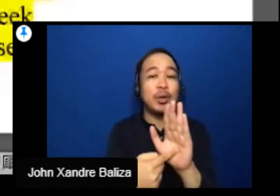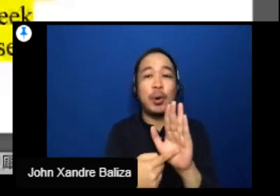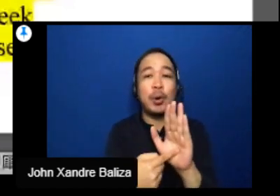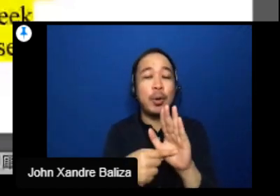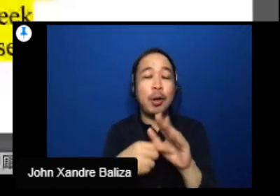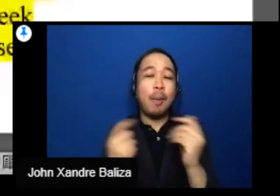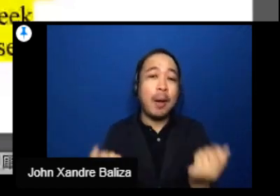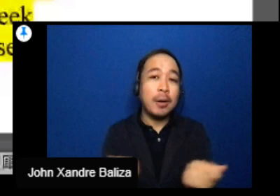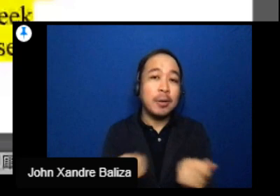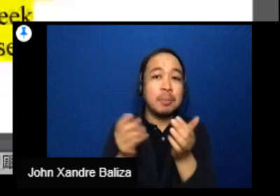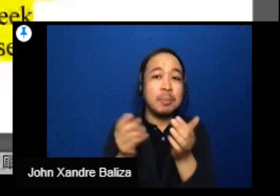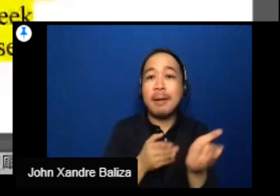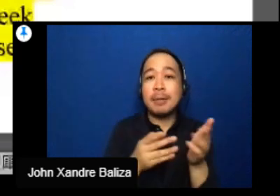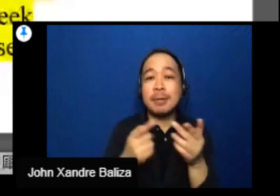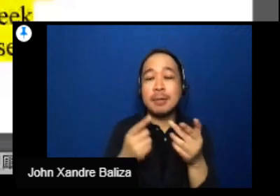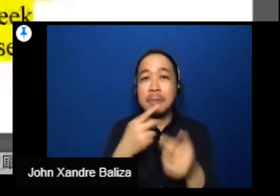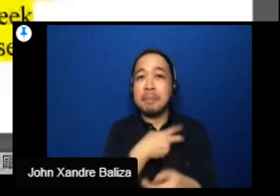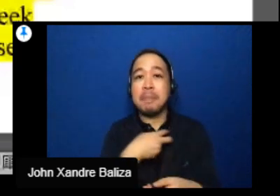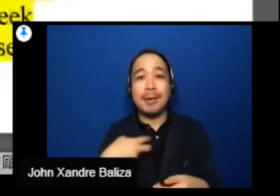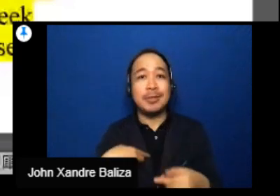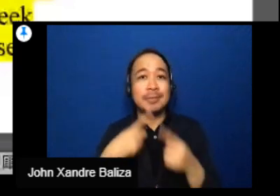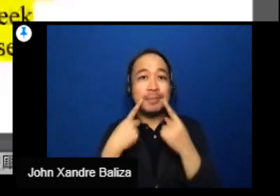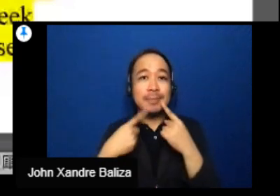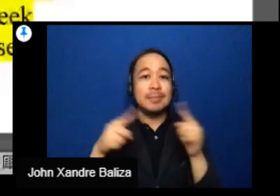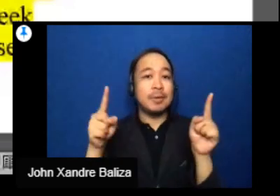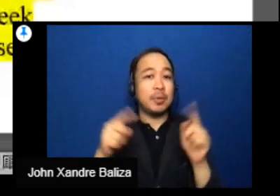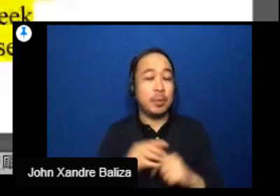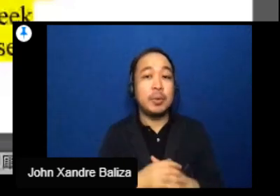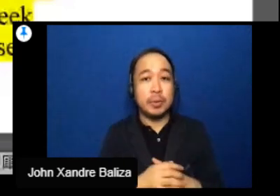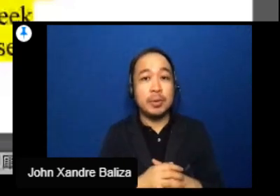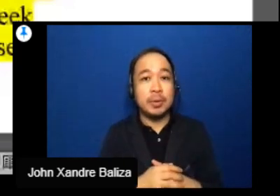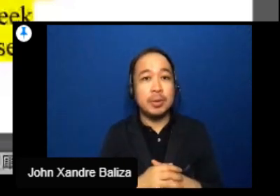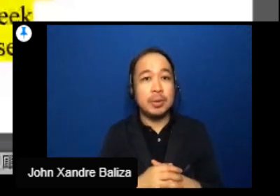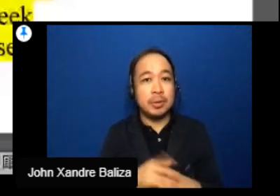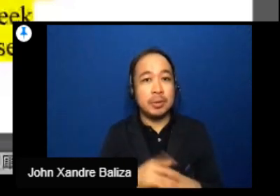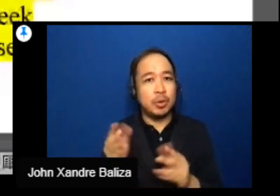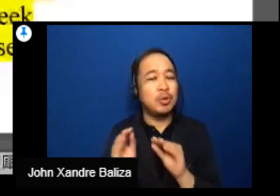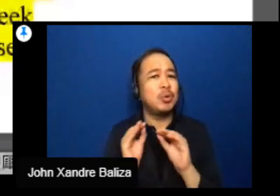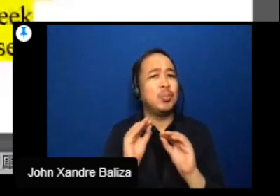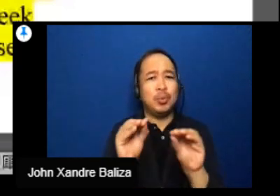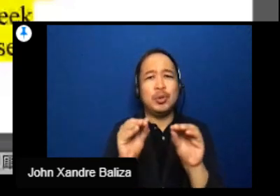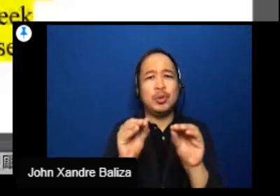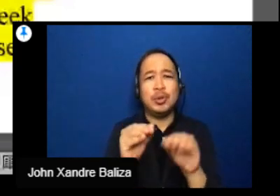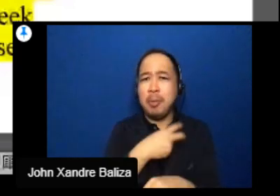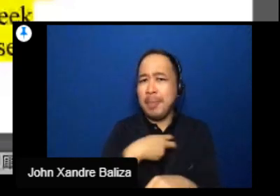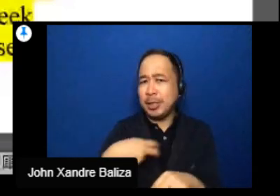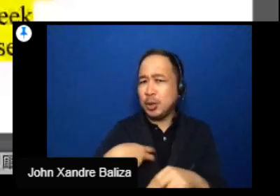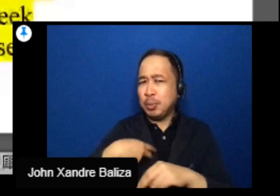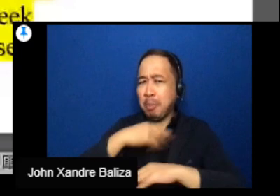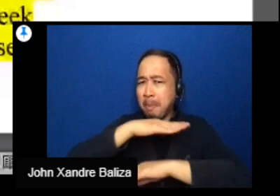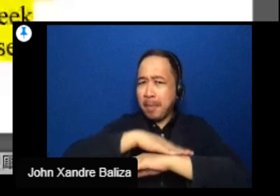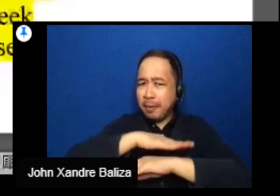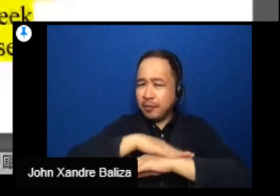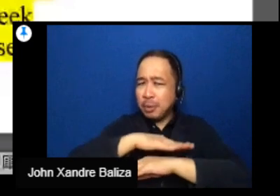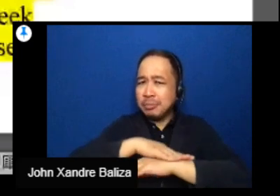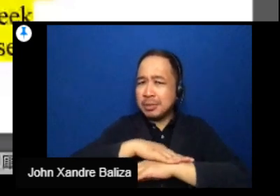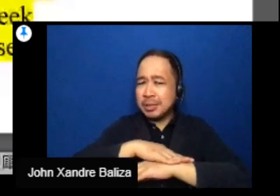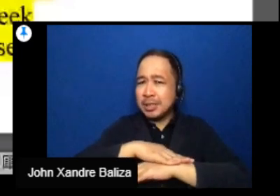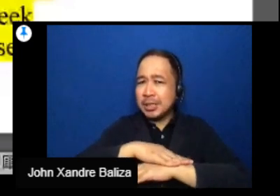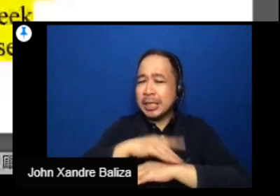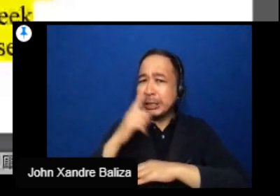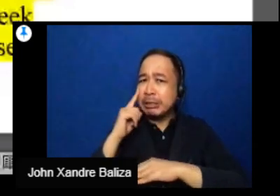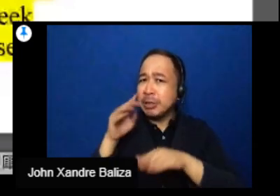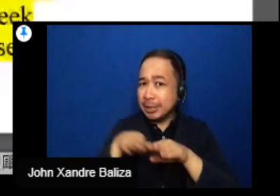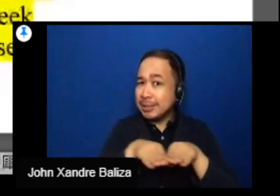京Beijing Platform 这是一个标准表述吗？还是就是然后在这个标注中再标注全